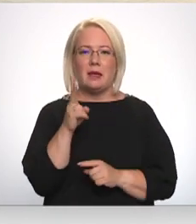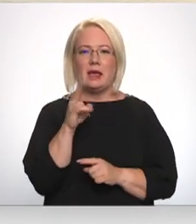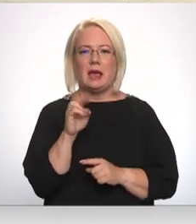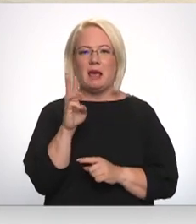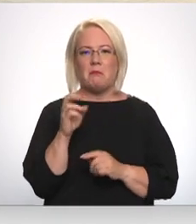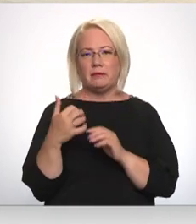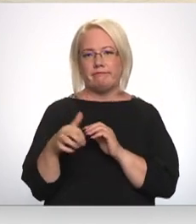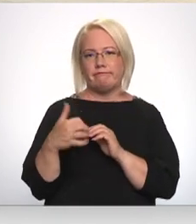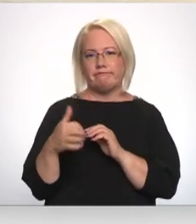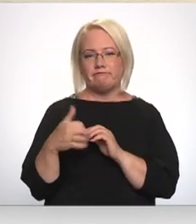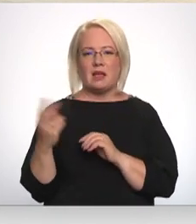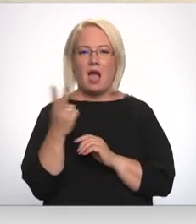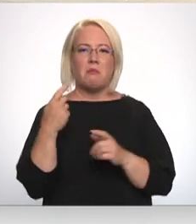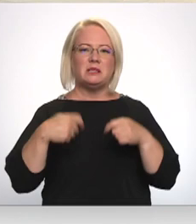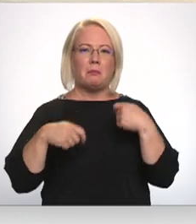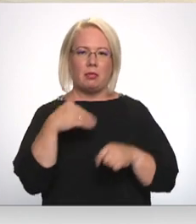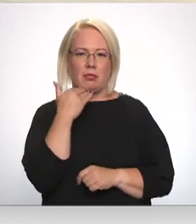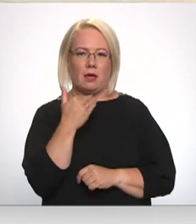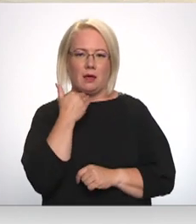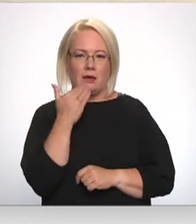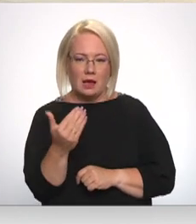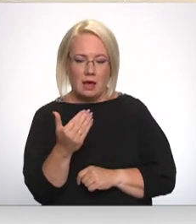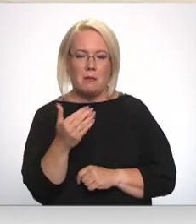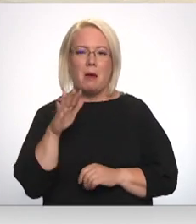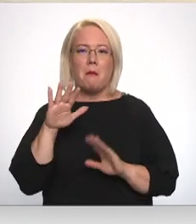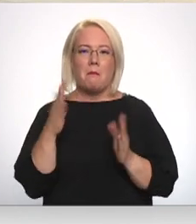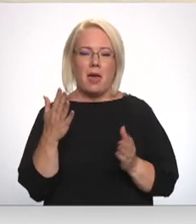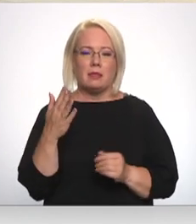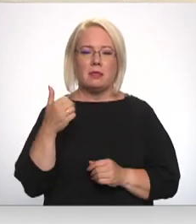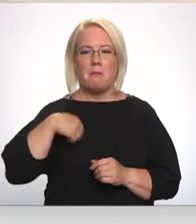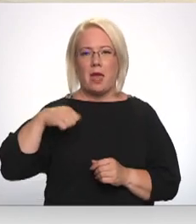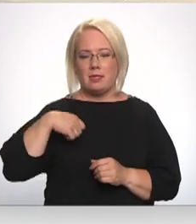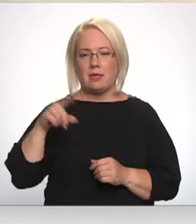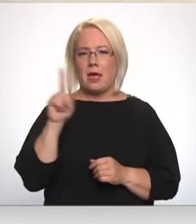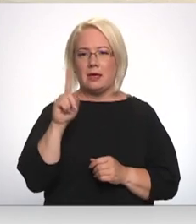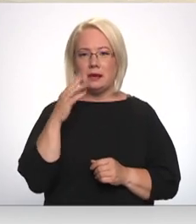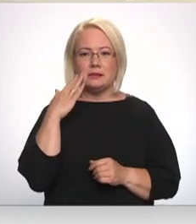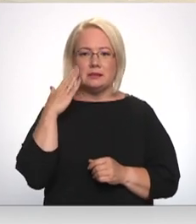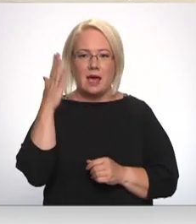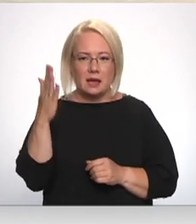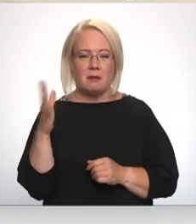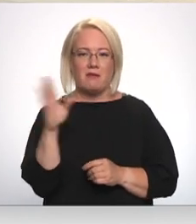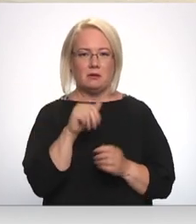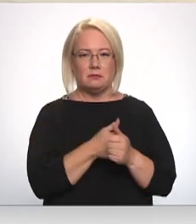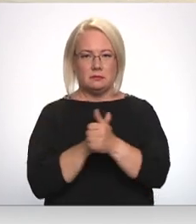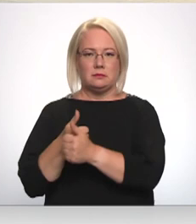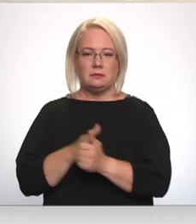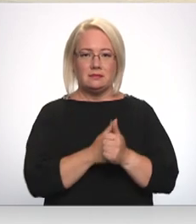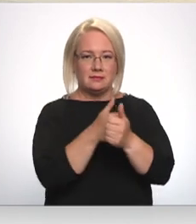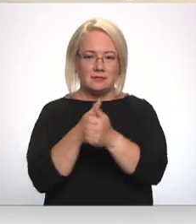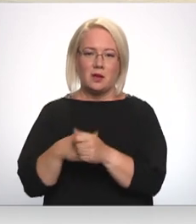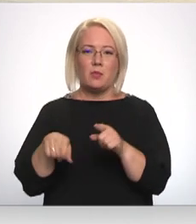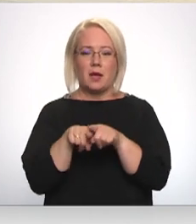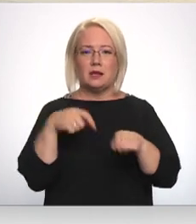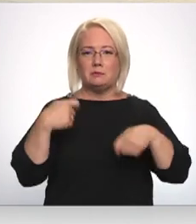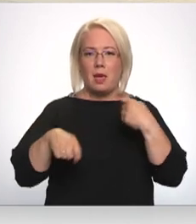īpaši negrib ar Vakīliju spēlēties. Bet viņai vēl ir cerībā, jo viņa mēģina viņam sekot visur līdz un arī